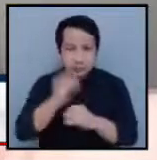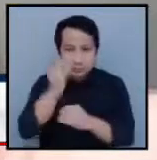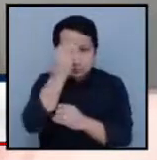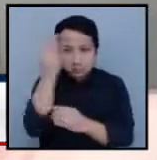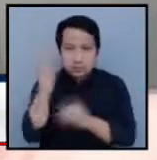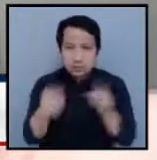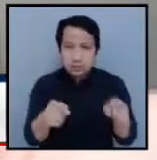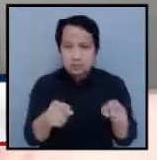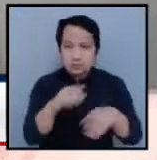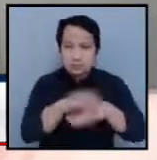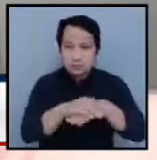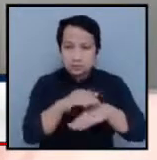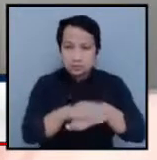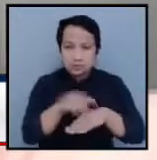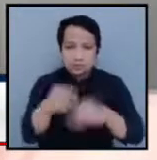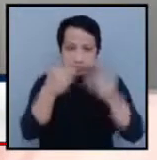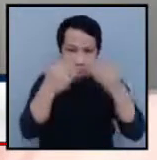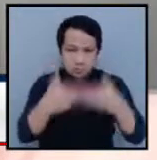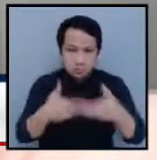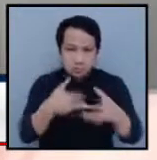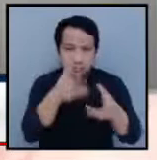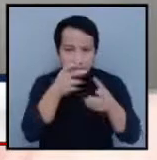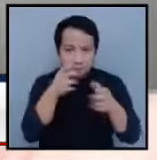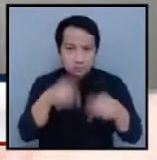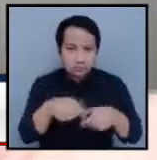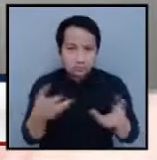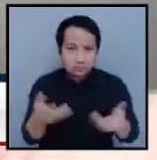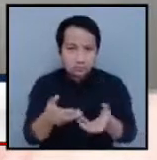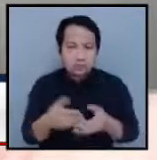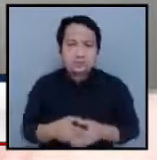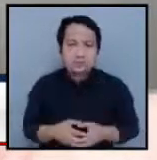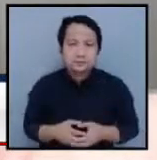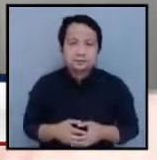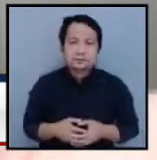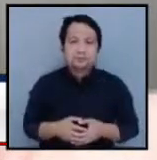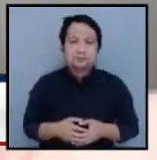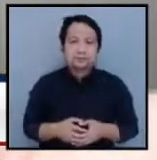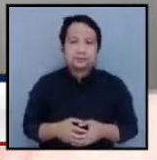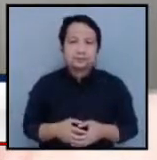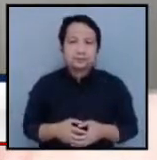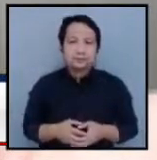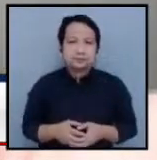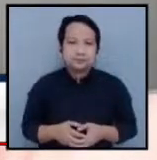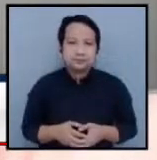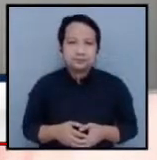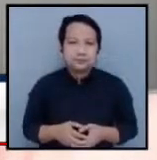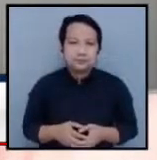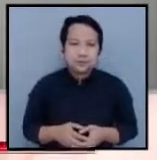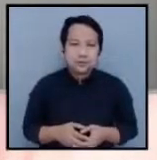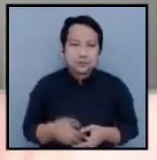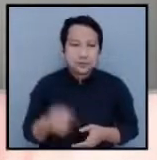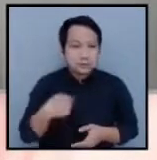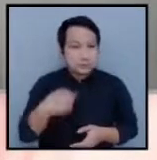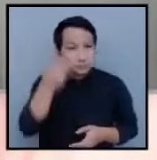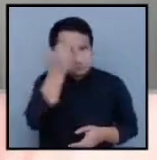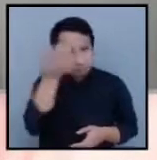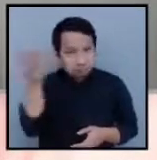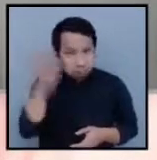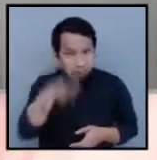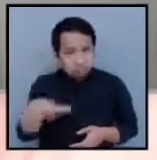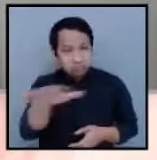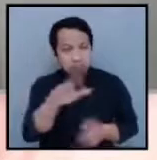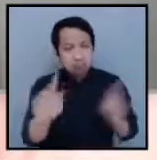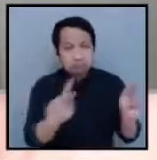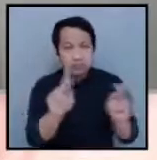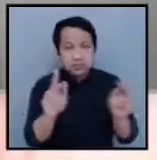paalala sa mga nakikinig at nanonood ngayon? Salamat sa pagkakataon, no. So yung ating mga kababayan,